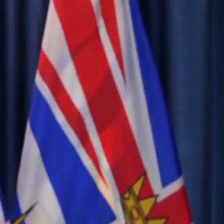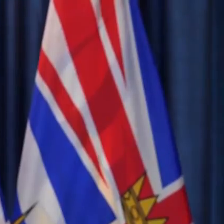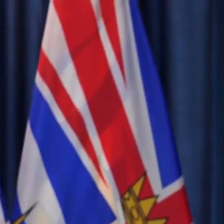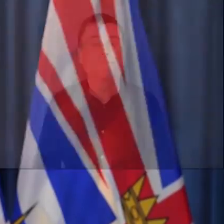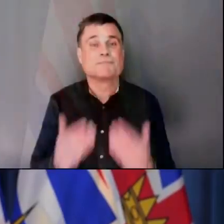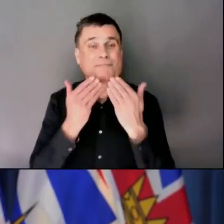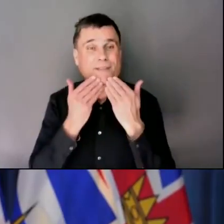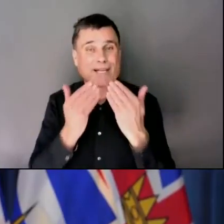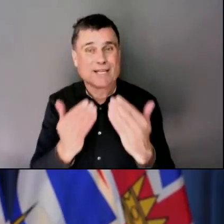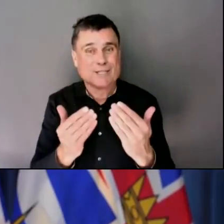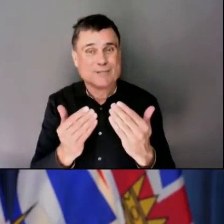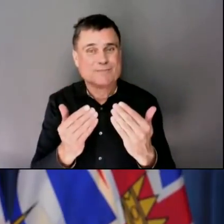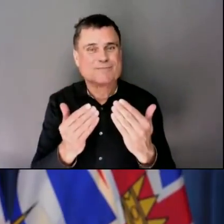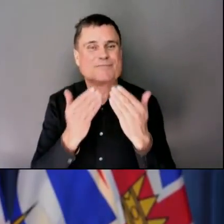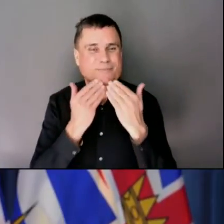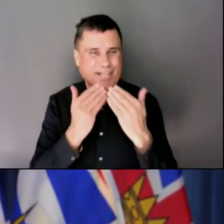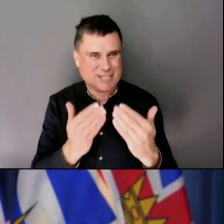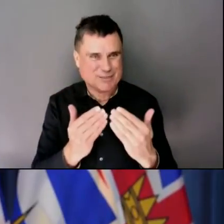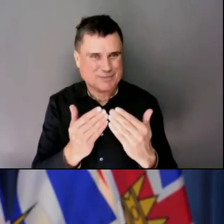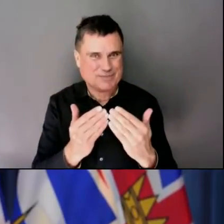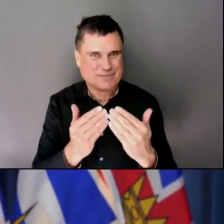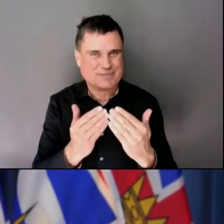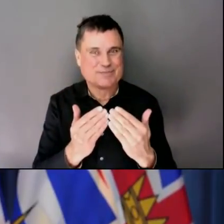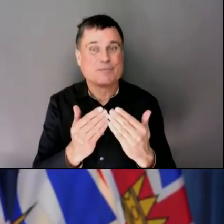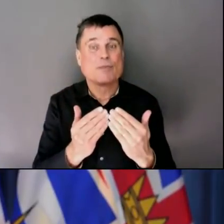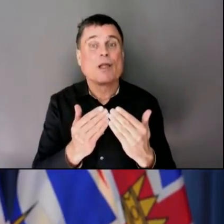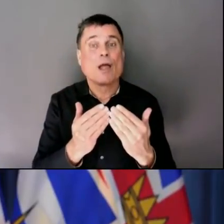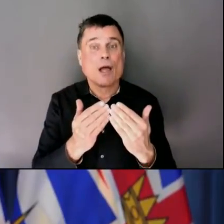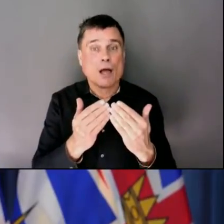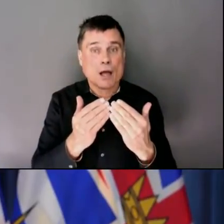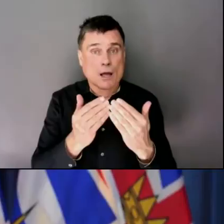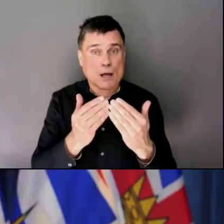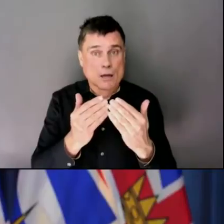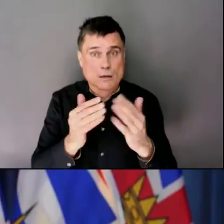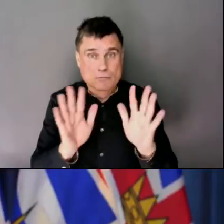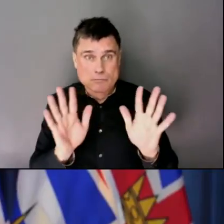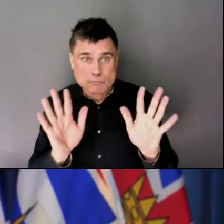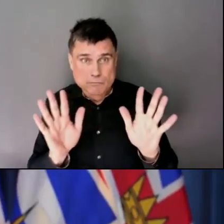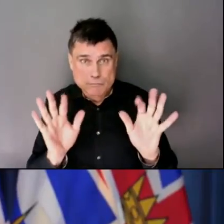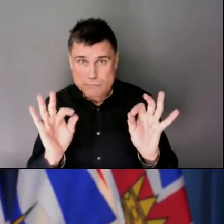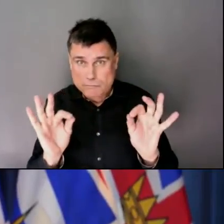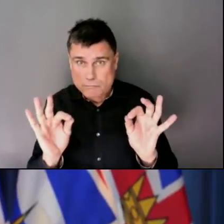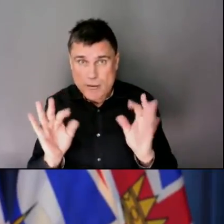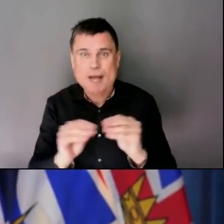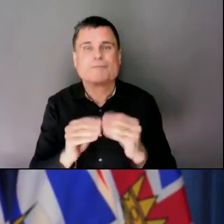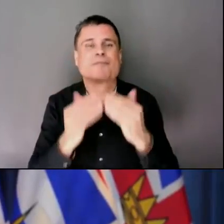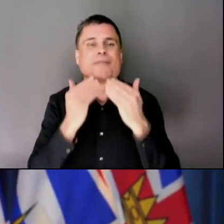you very much. And let's see, you will say anything? You good? You good? Thank you. Take care.